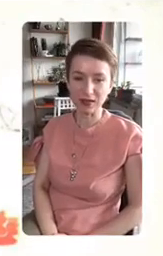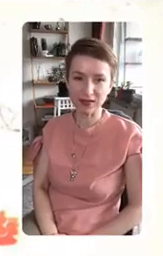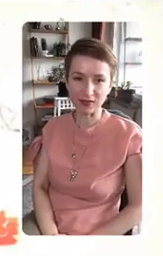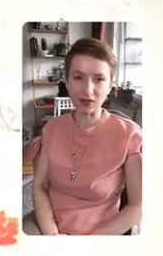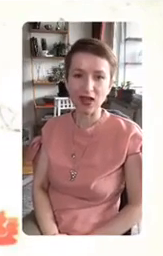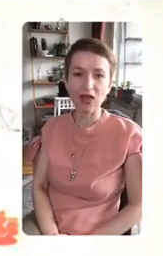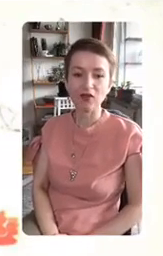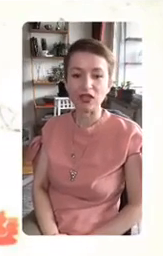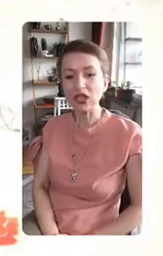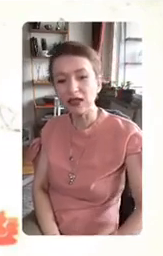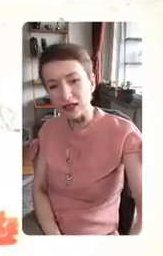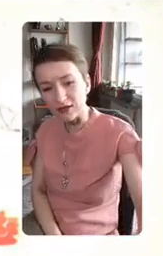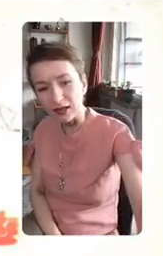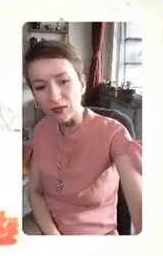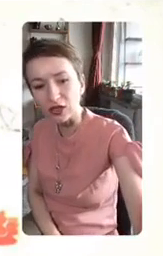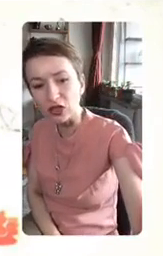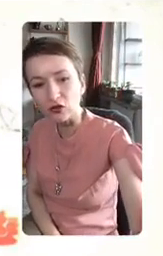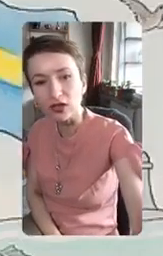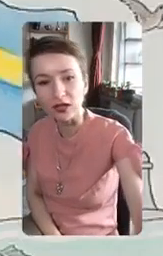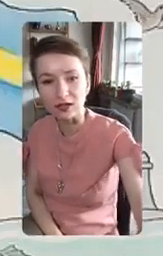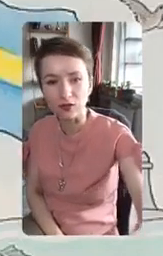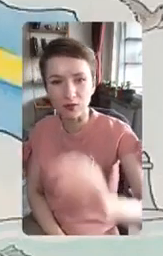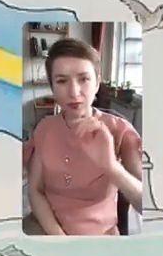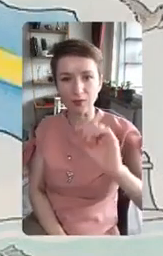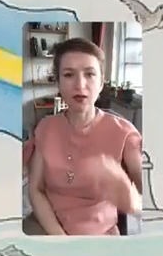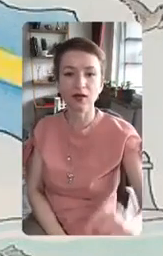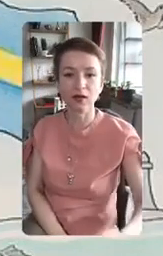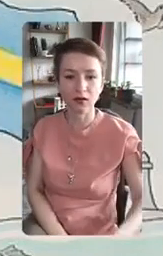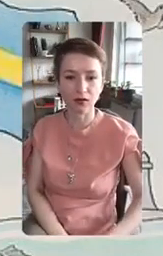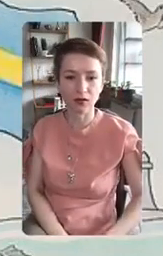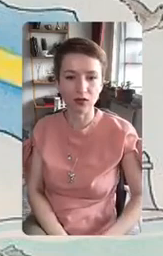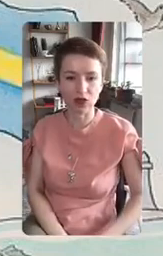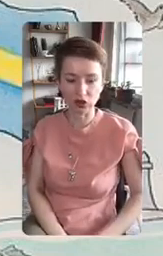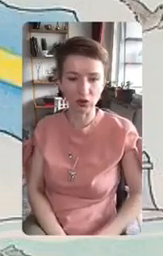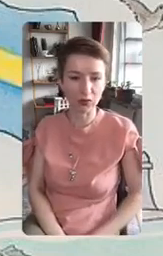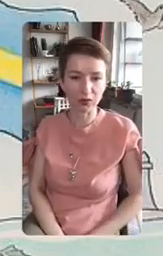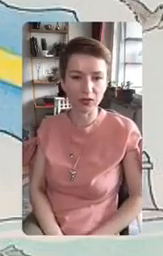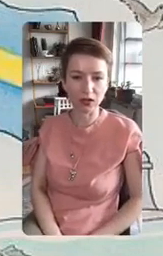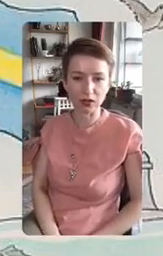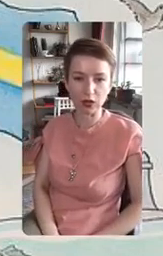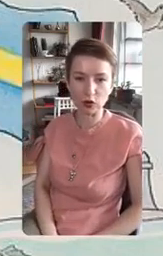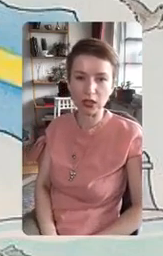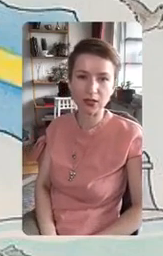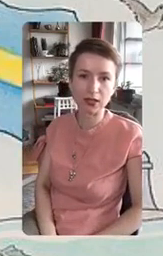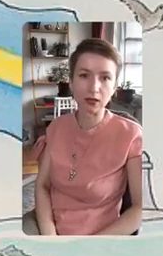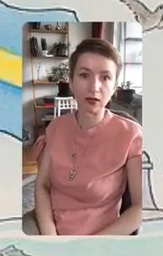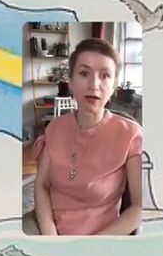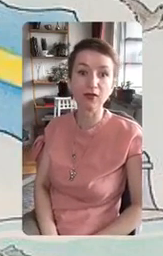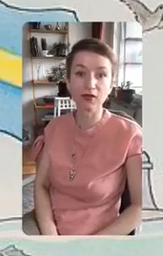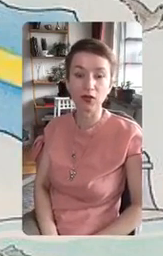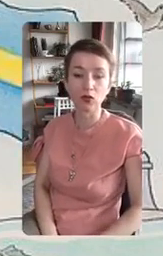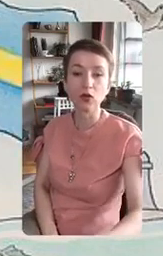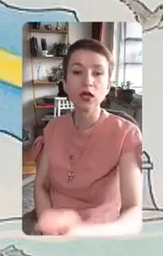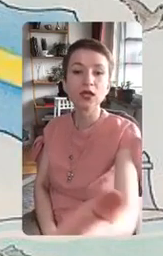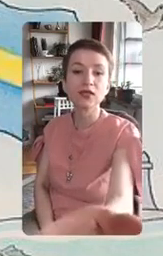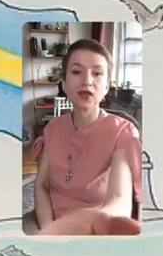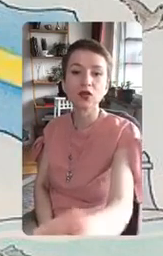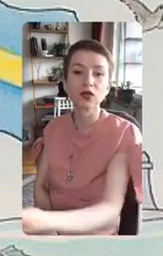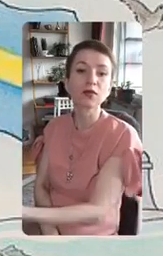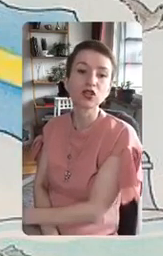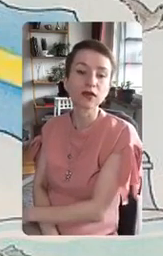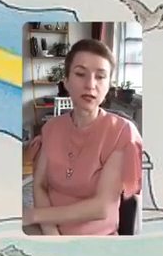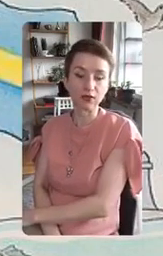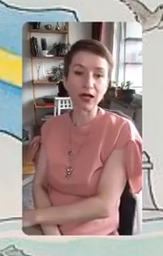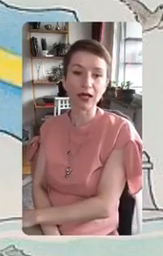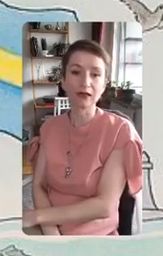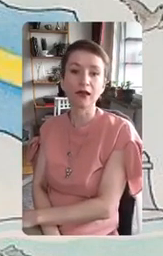Сама Эльза Бесков вначале рисовала небольшие иллюстрации. Вот пример ее, например, иллюстрации к алфавиту.